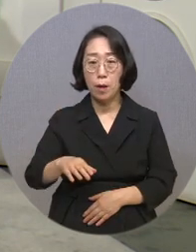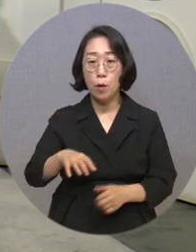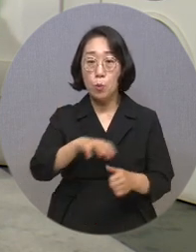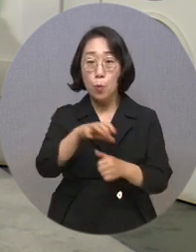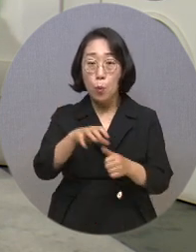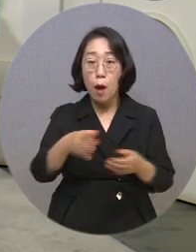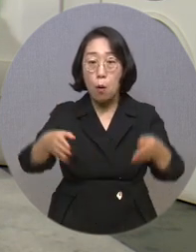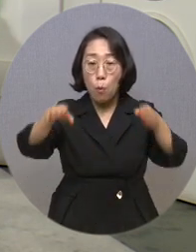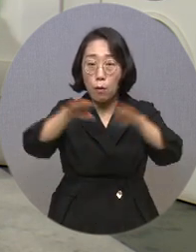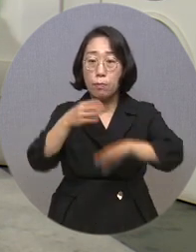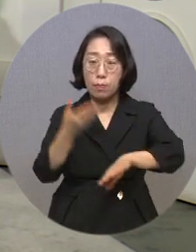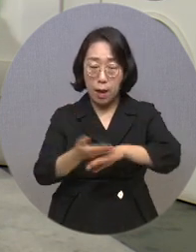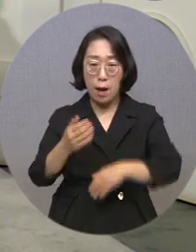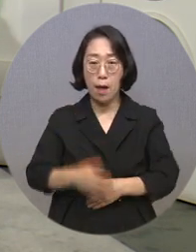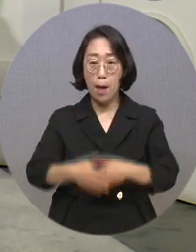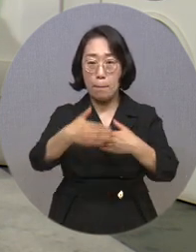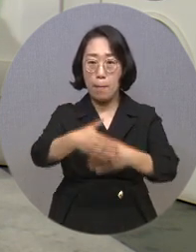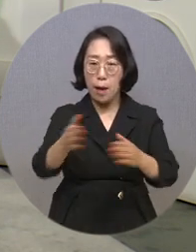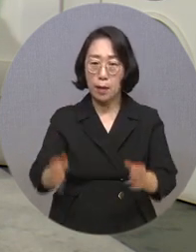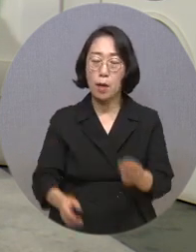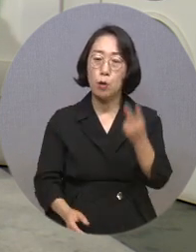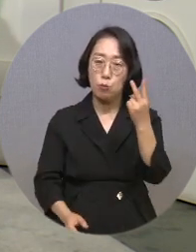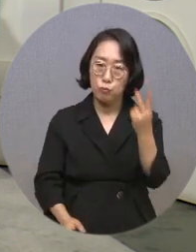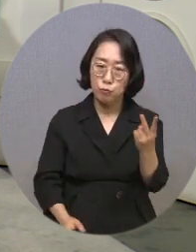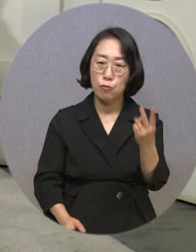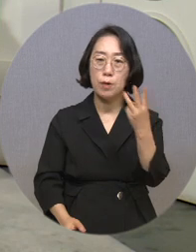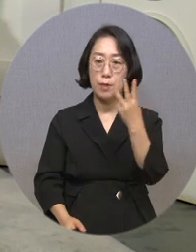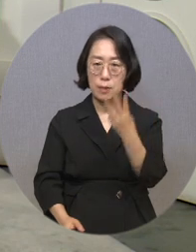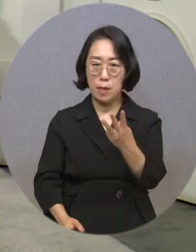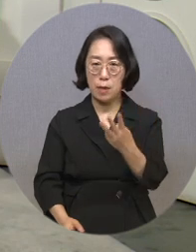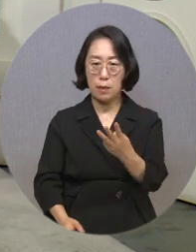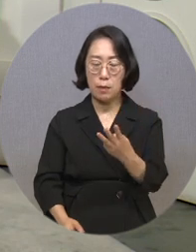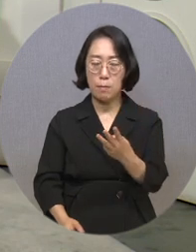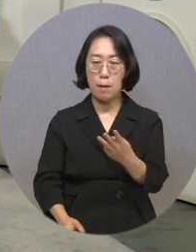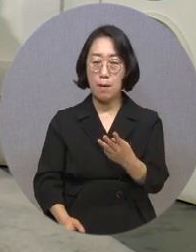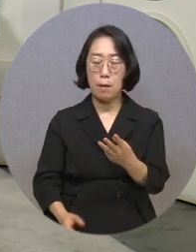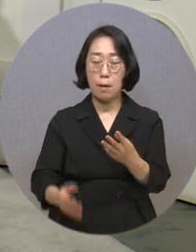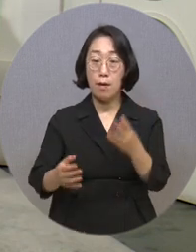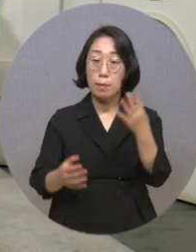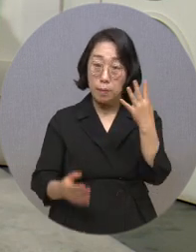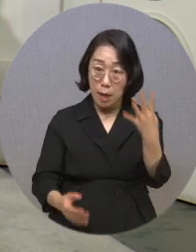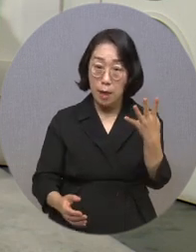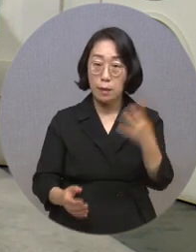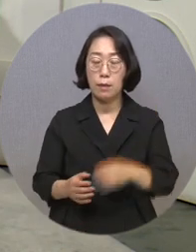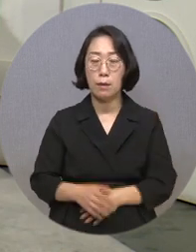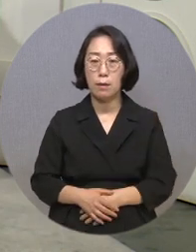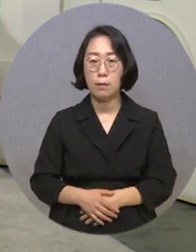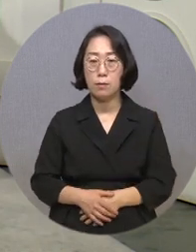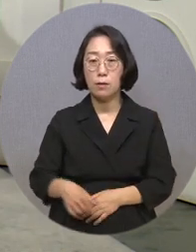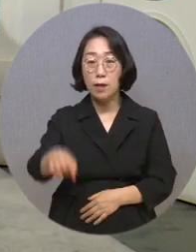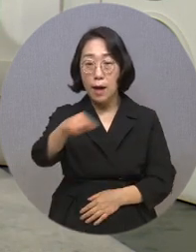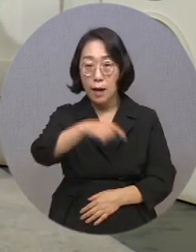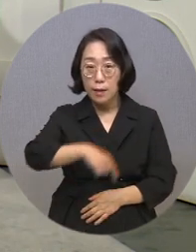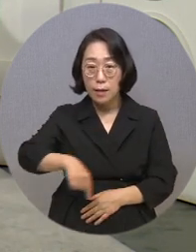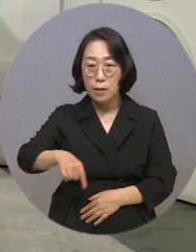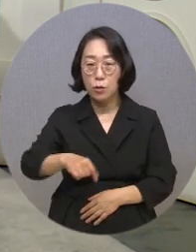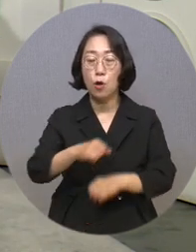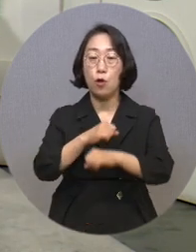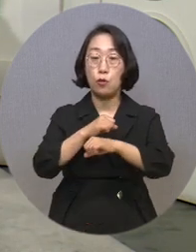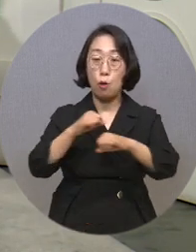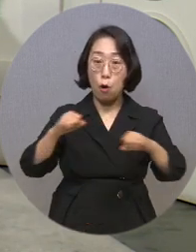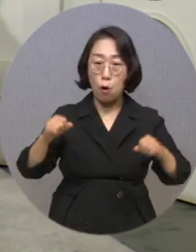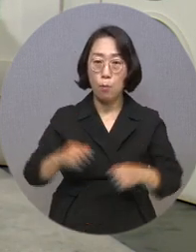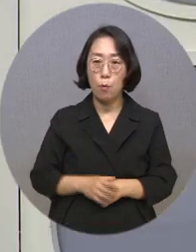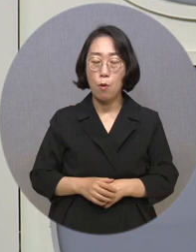요양원은 한 방에 3명, 2명, 많으면 4명 그렇게 있으면서 그 안에 공간이